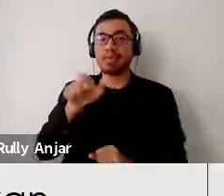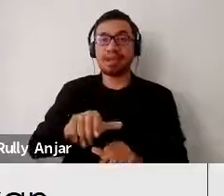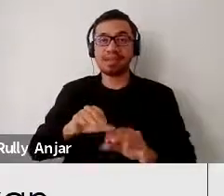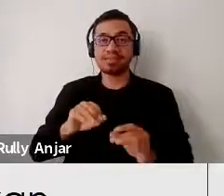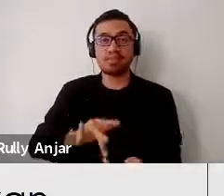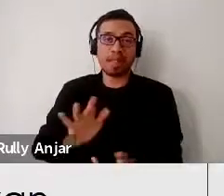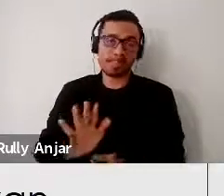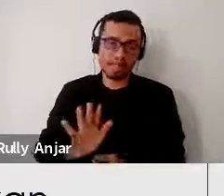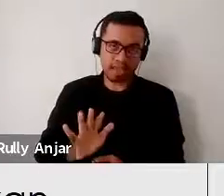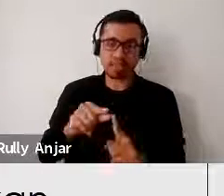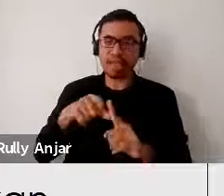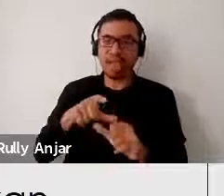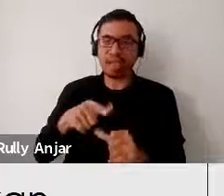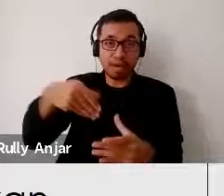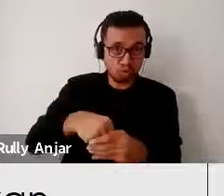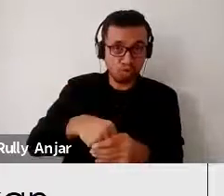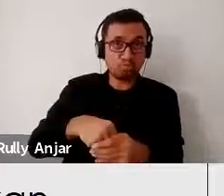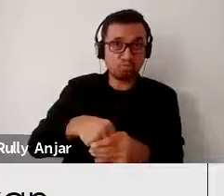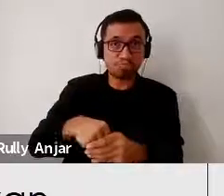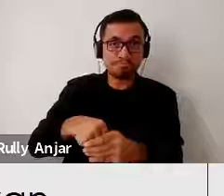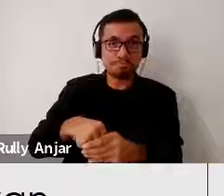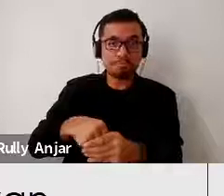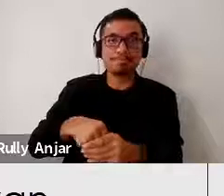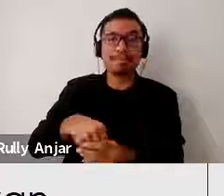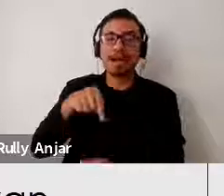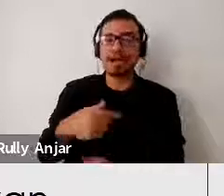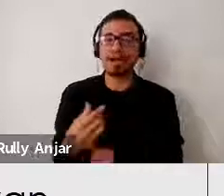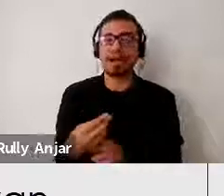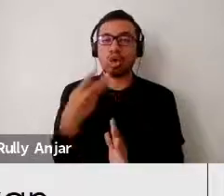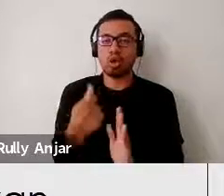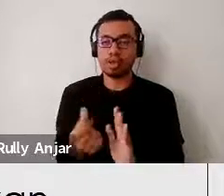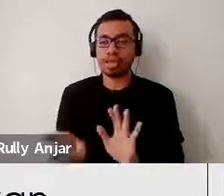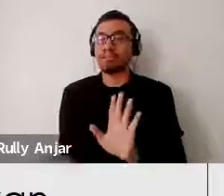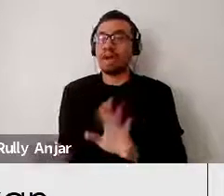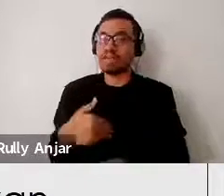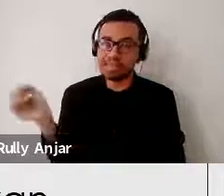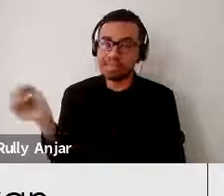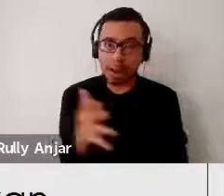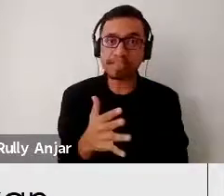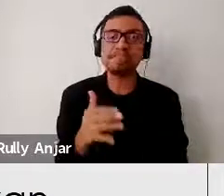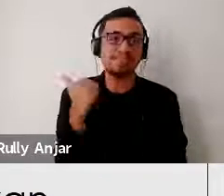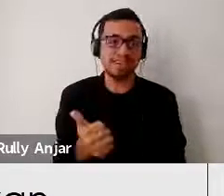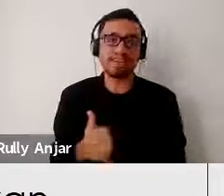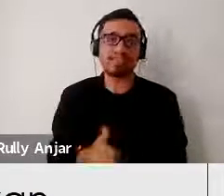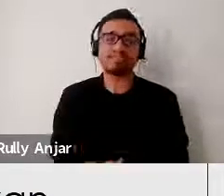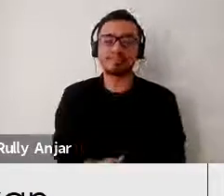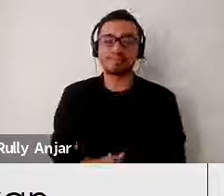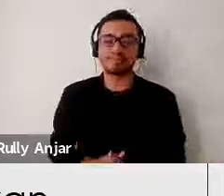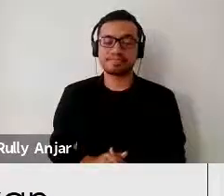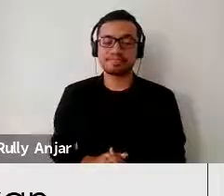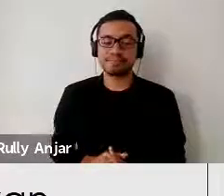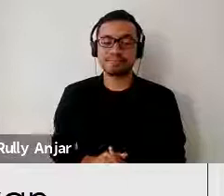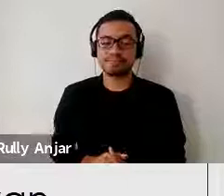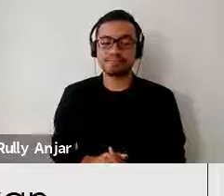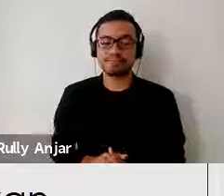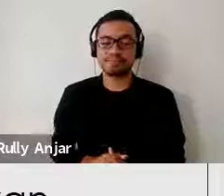mengalami proses recovery yang lebih cepat. Ya. Dan kalau ini